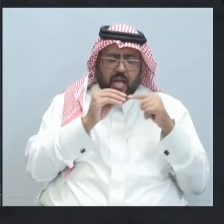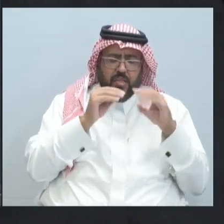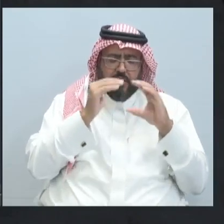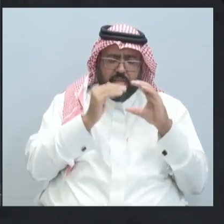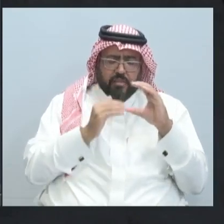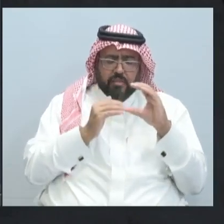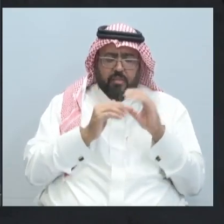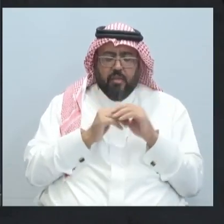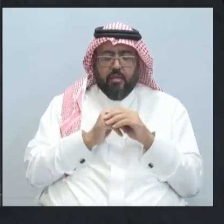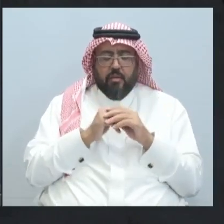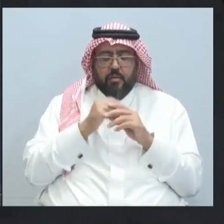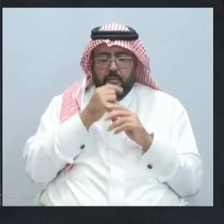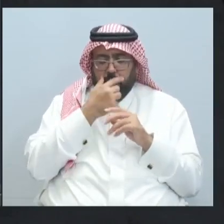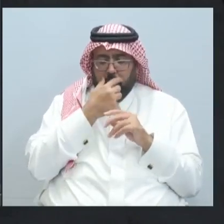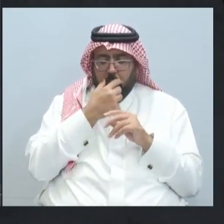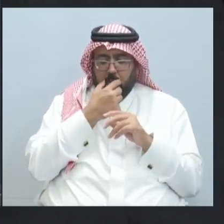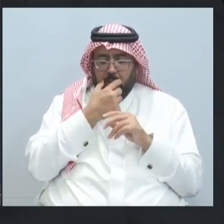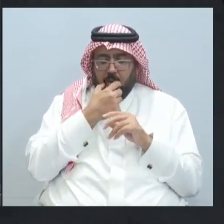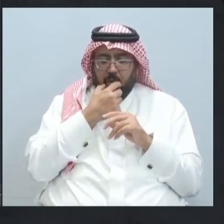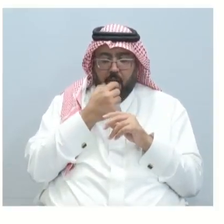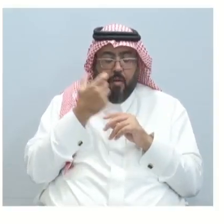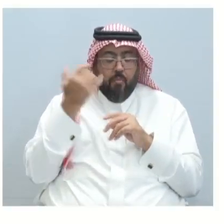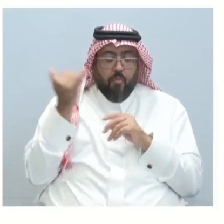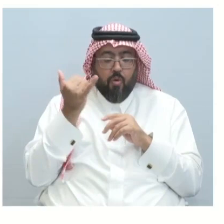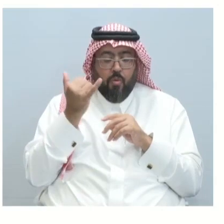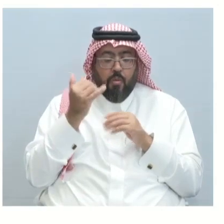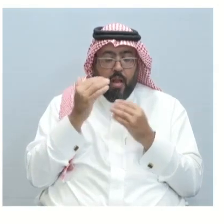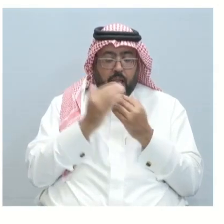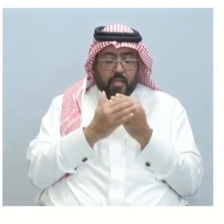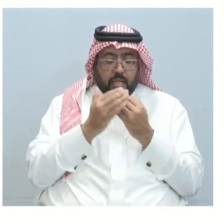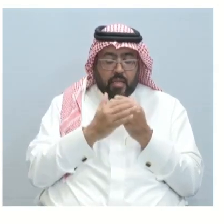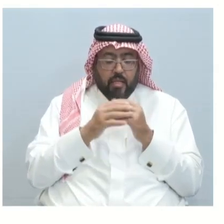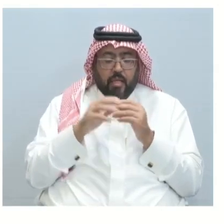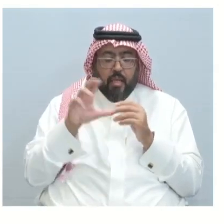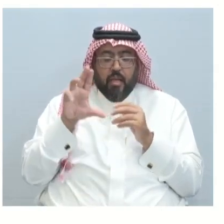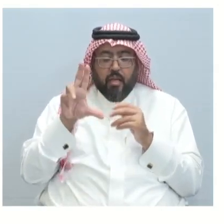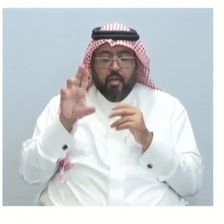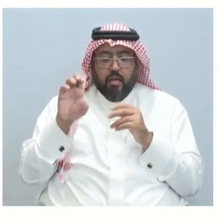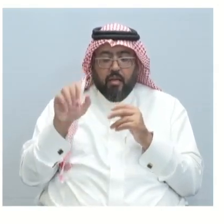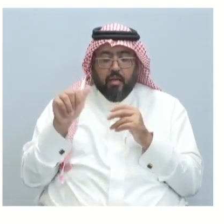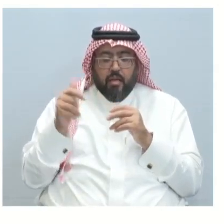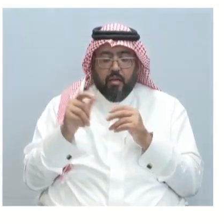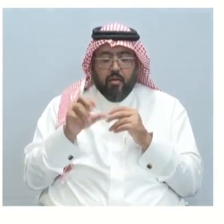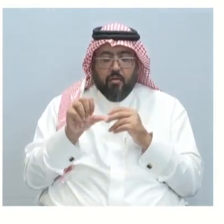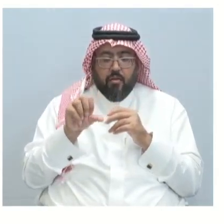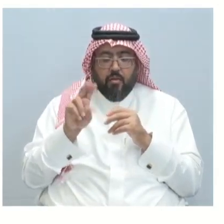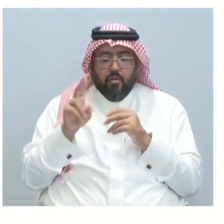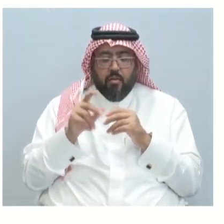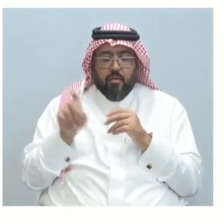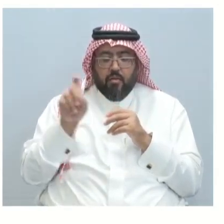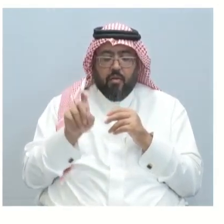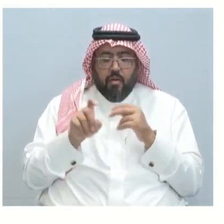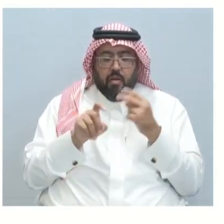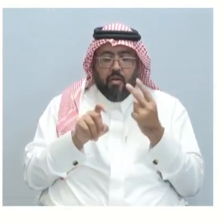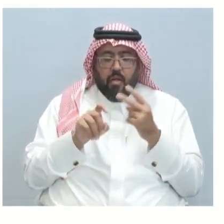كان مؤذيا لجاره لهذا نحرص على الاحسان الى الجار وترك اذيته السؤال